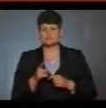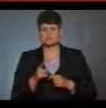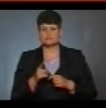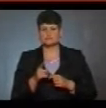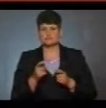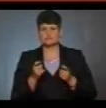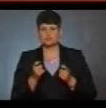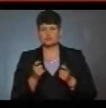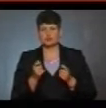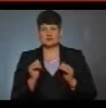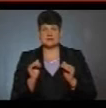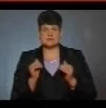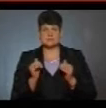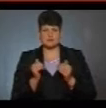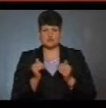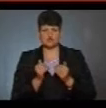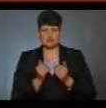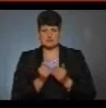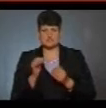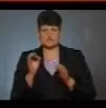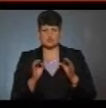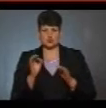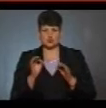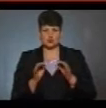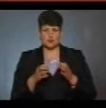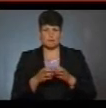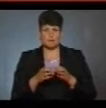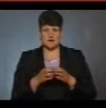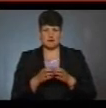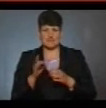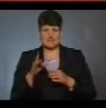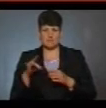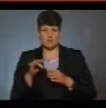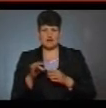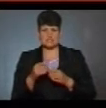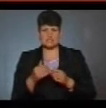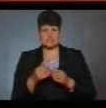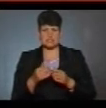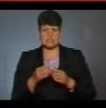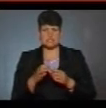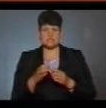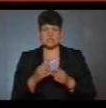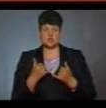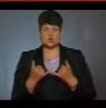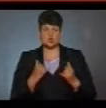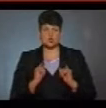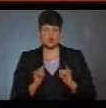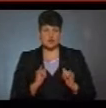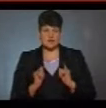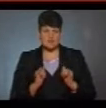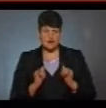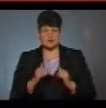десь трошки зменшується відсоток партії «Європейська солідарність», «Батьківщина», ну також, можливо,